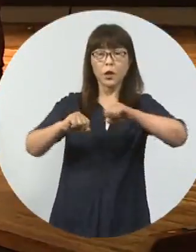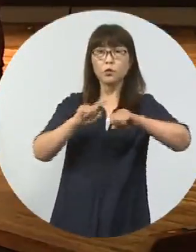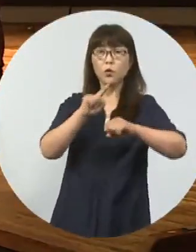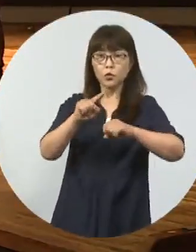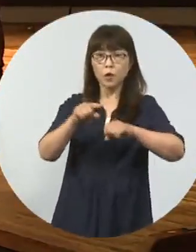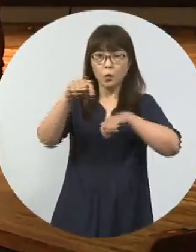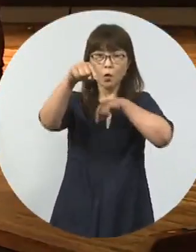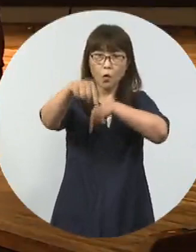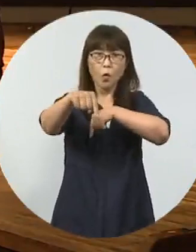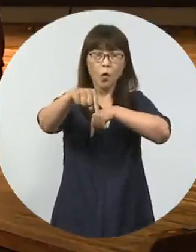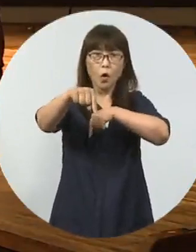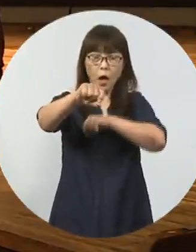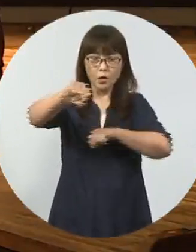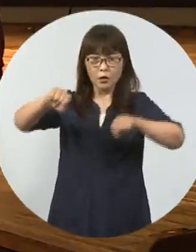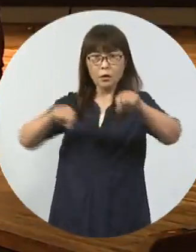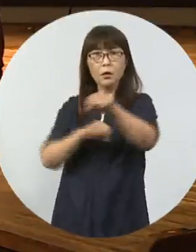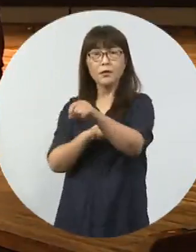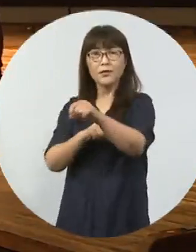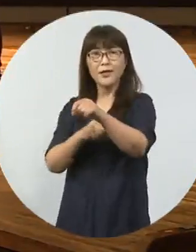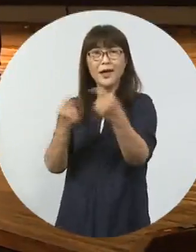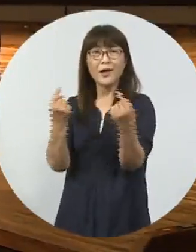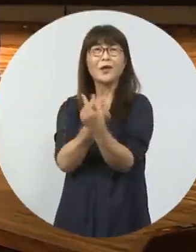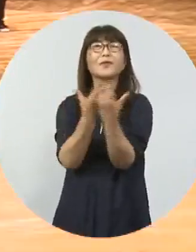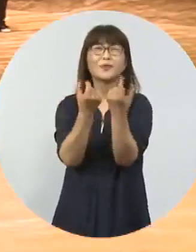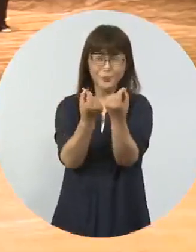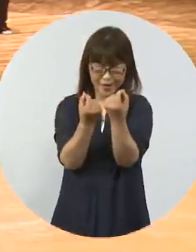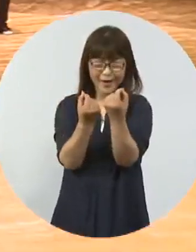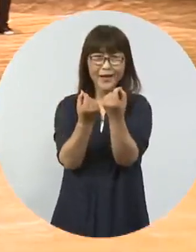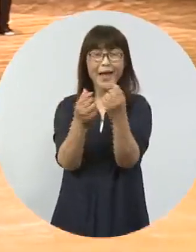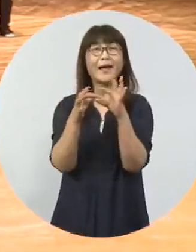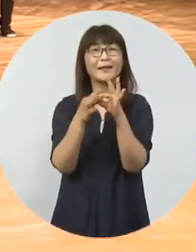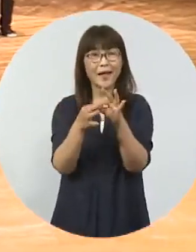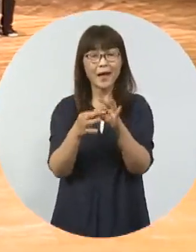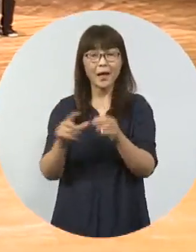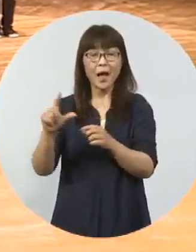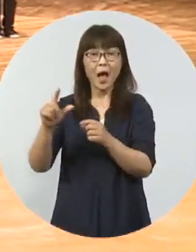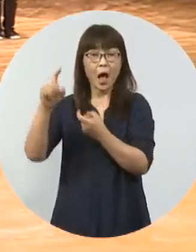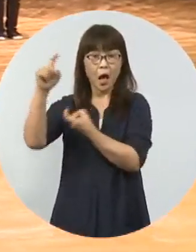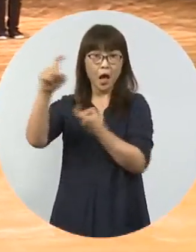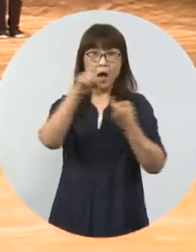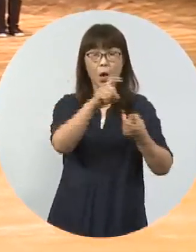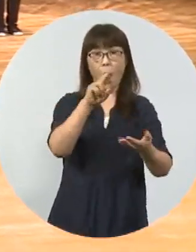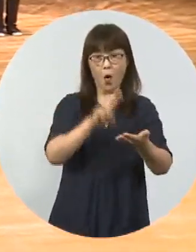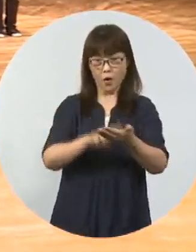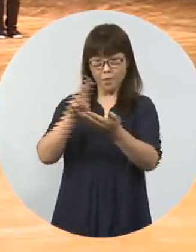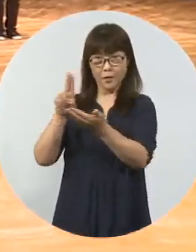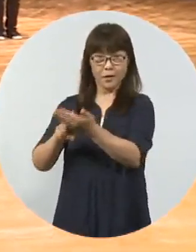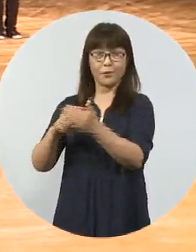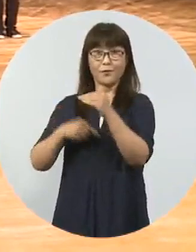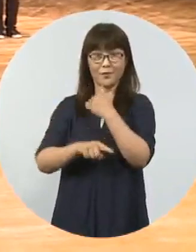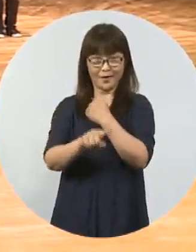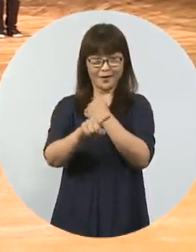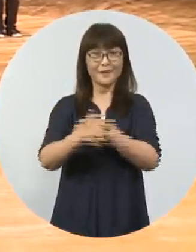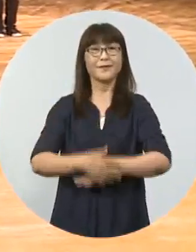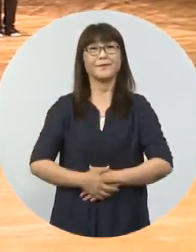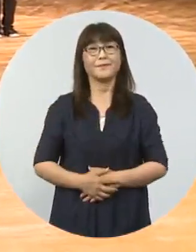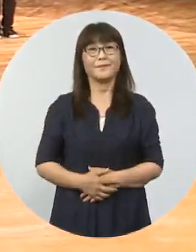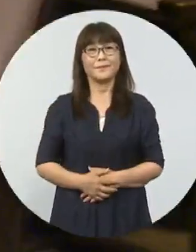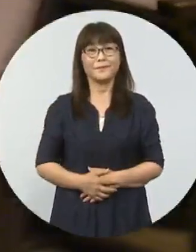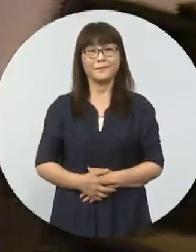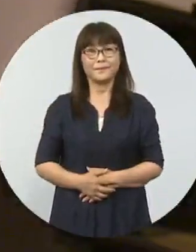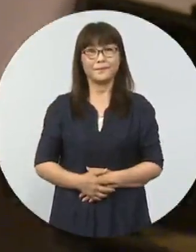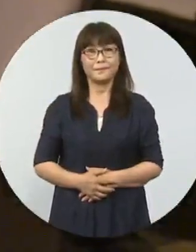ても向きが変わると右左変わっちゃいますよね。なので上手に行ってください、下手に行ってくださいというふうに指示を出すということです